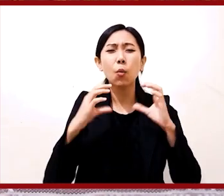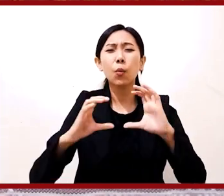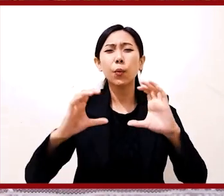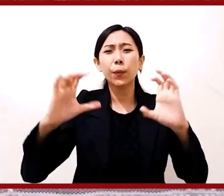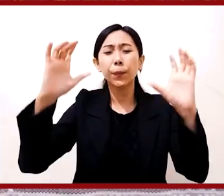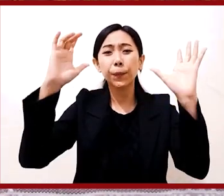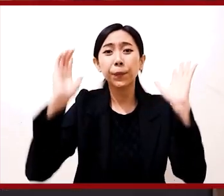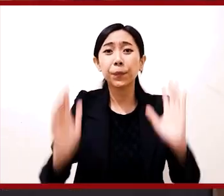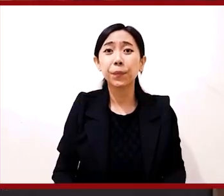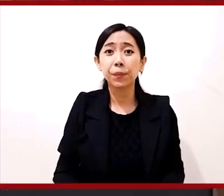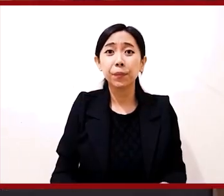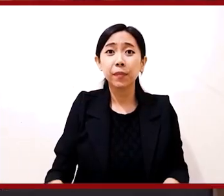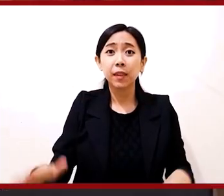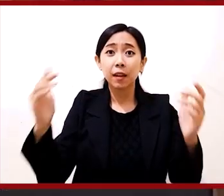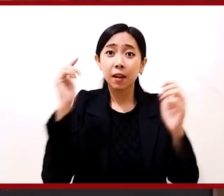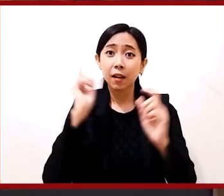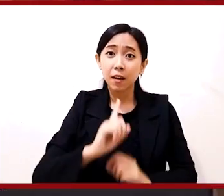dan keluh.